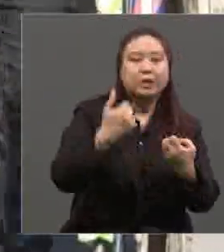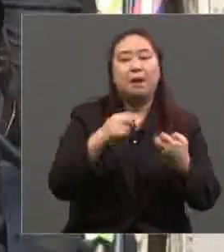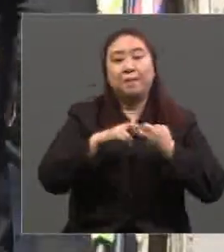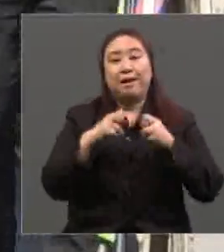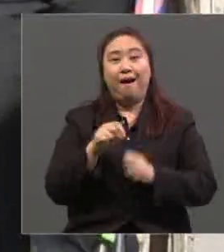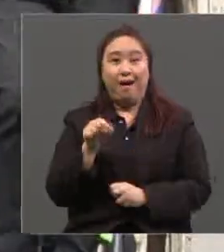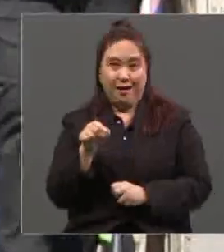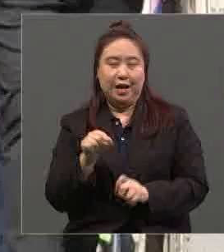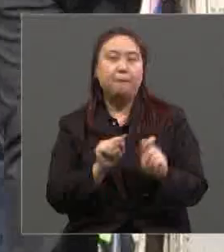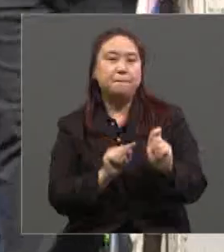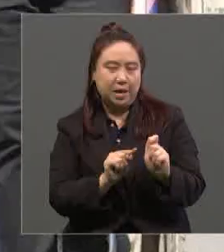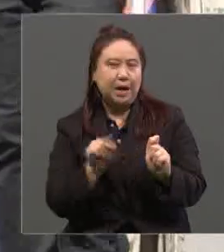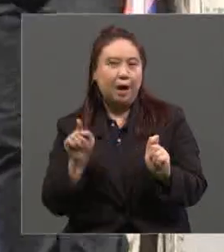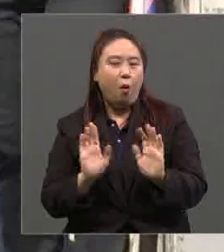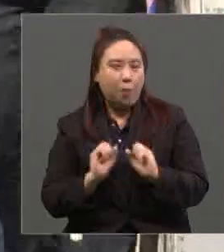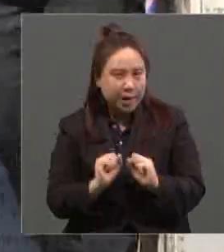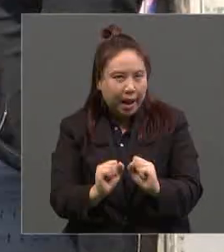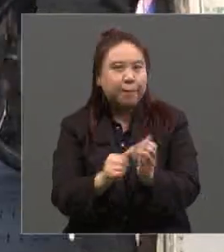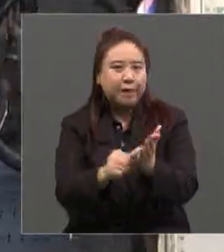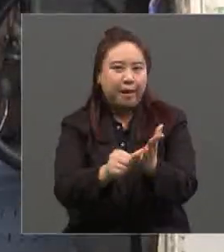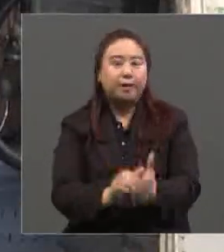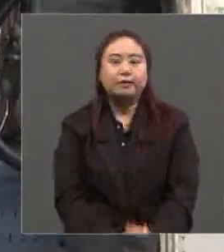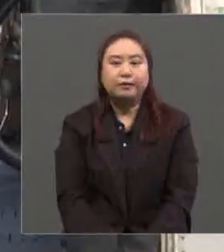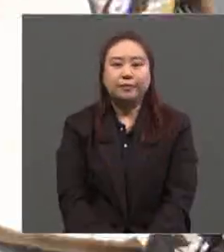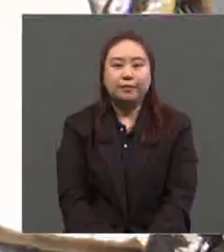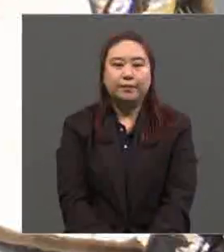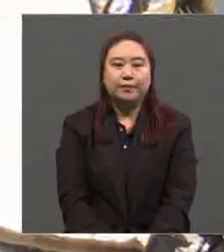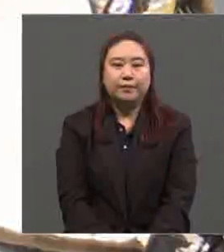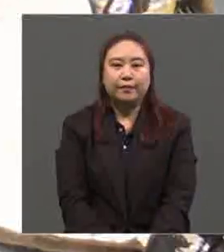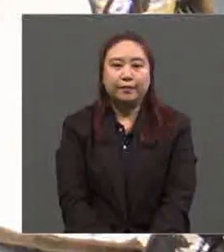สำนักงานเขตสาทรก็กำลังเร่งดำเนินการแก้ไขอยู่ค่ะ